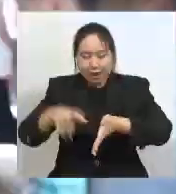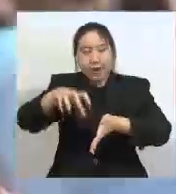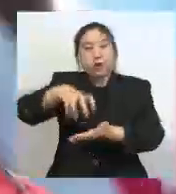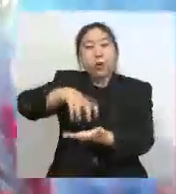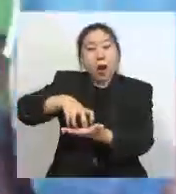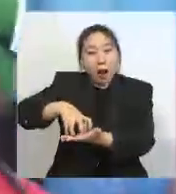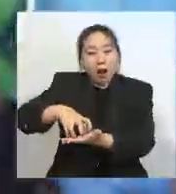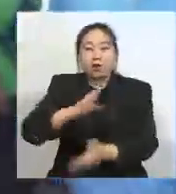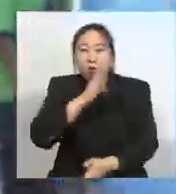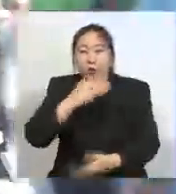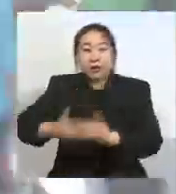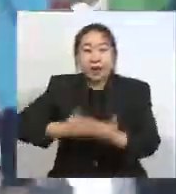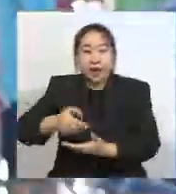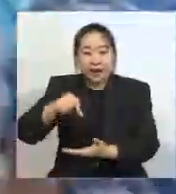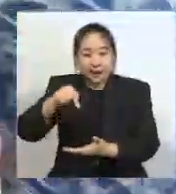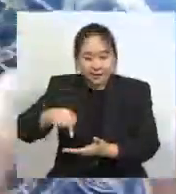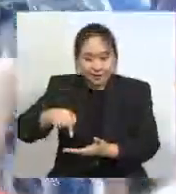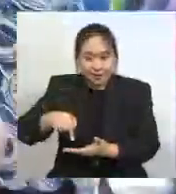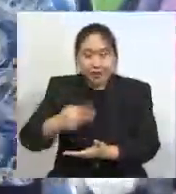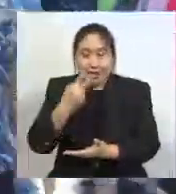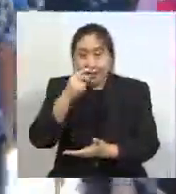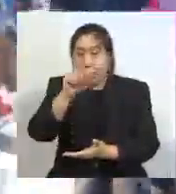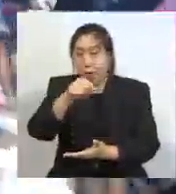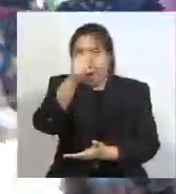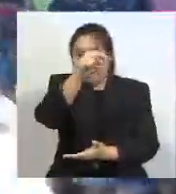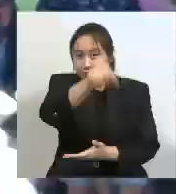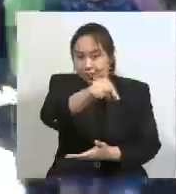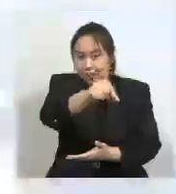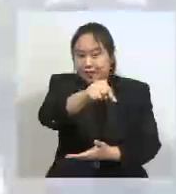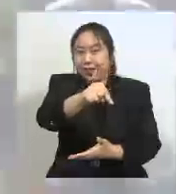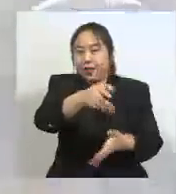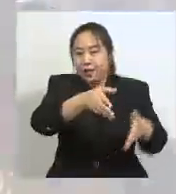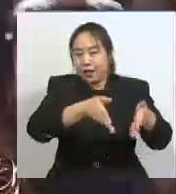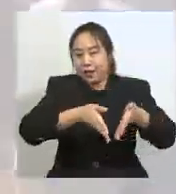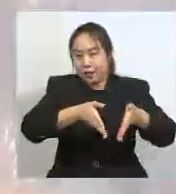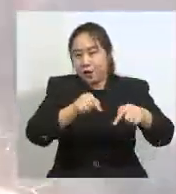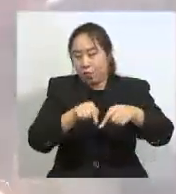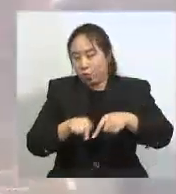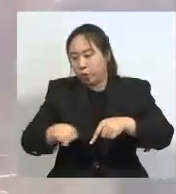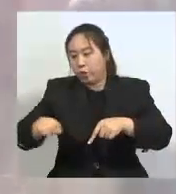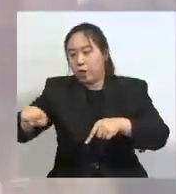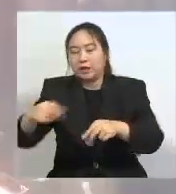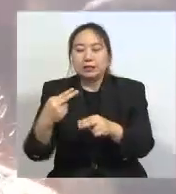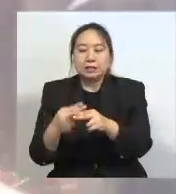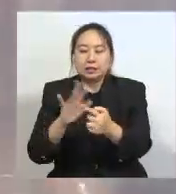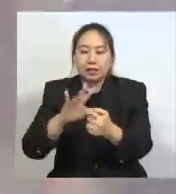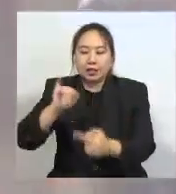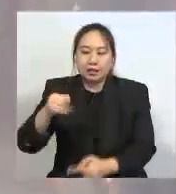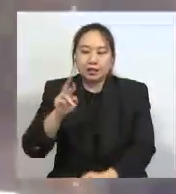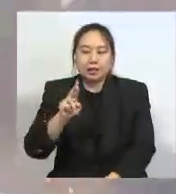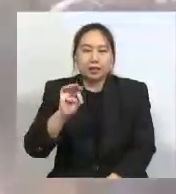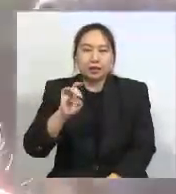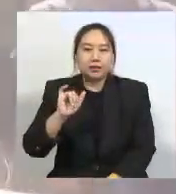ะทะลุจากเส้นเมื่อกี้ที่จุดเริ่มต้นนะคะก็คือถนนเยาวราชทะลุไปยังถนนเจริญกรุงนะคะแล้วก็